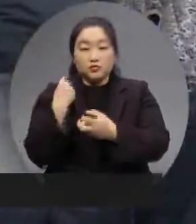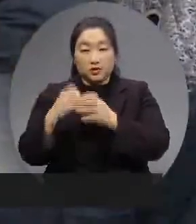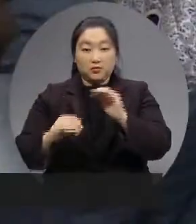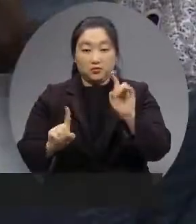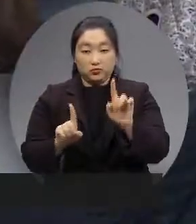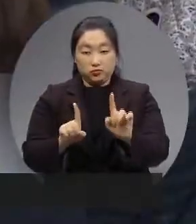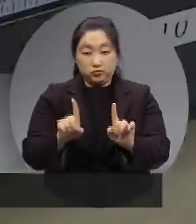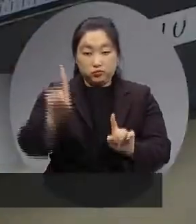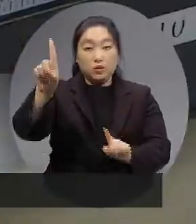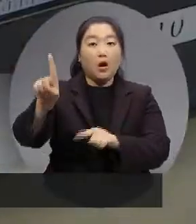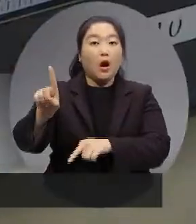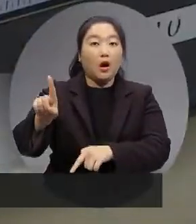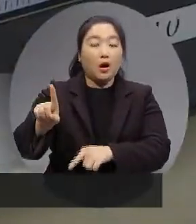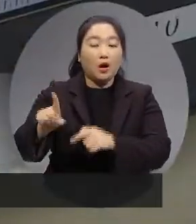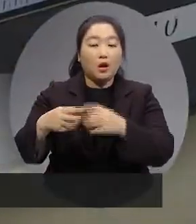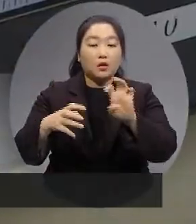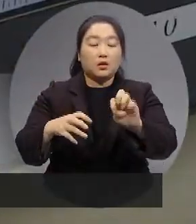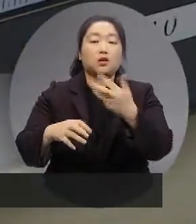꾸준히 앞서나가며